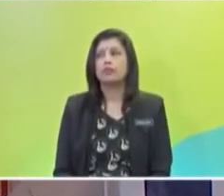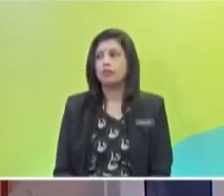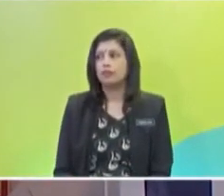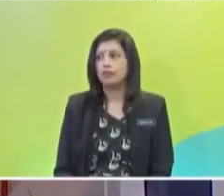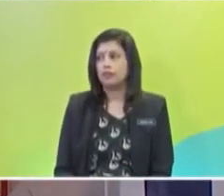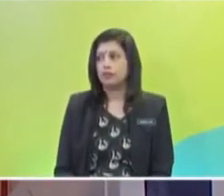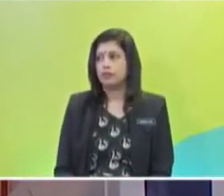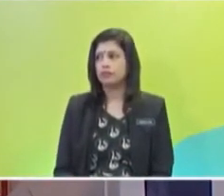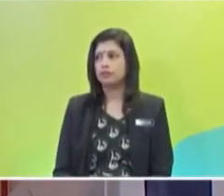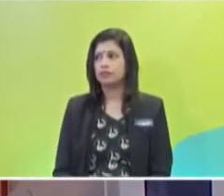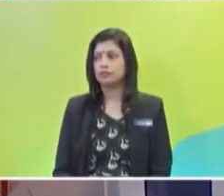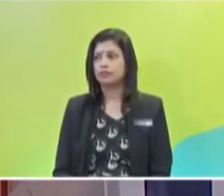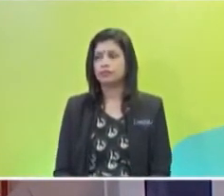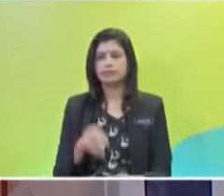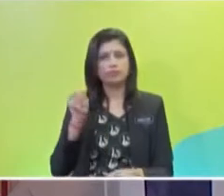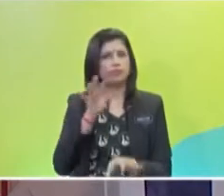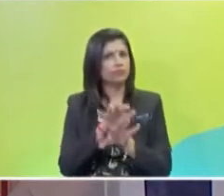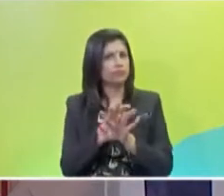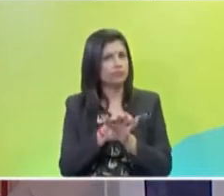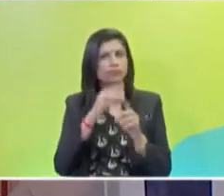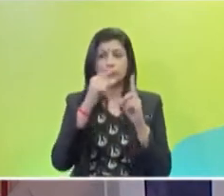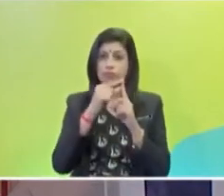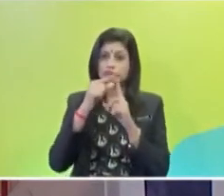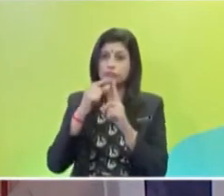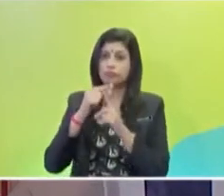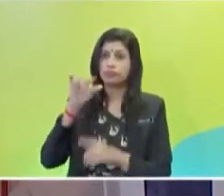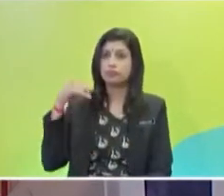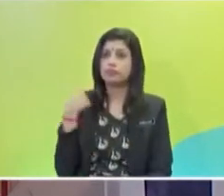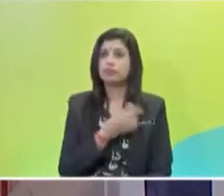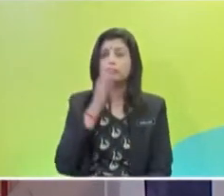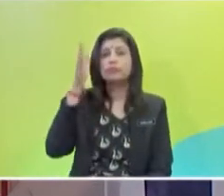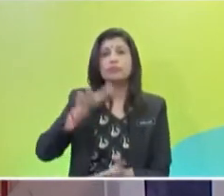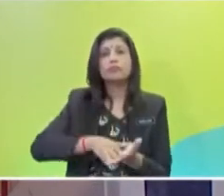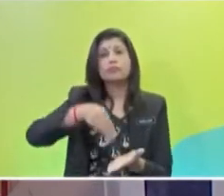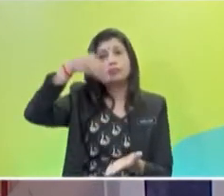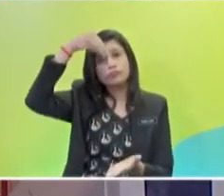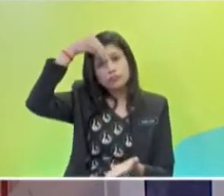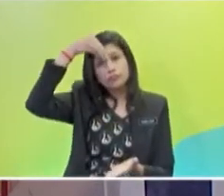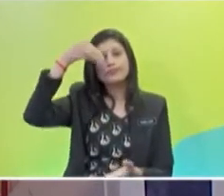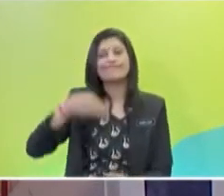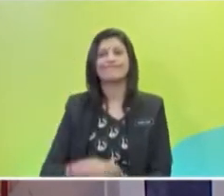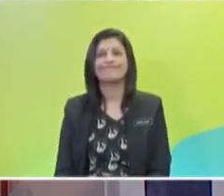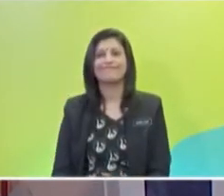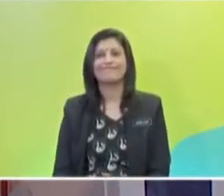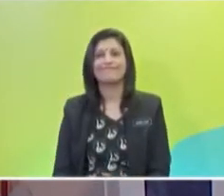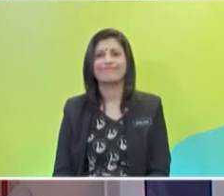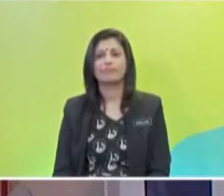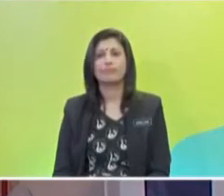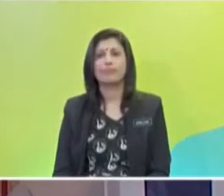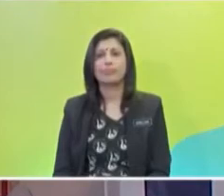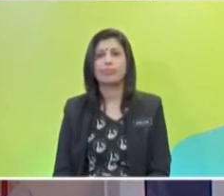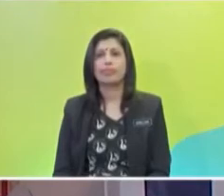Okey, jadi kita akan belajar banyak lagi perkataan-perkataan yang terdiri daripada suku kata KV tambah